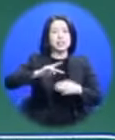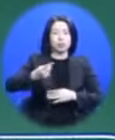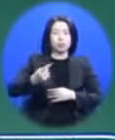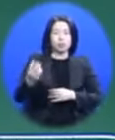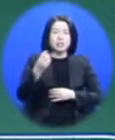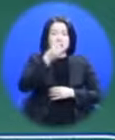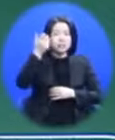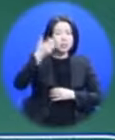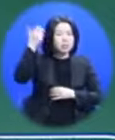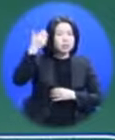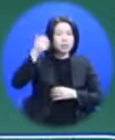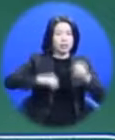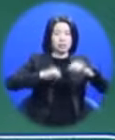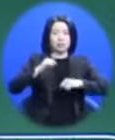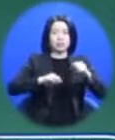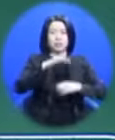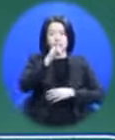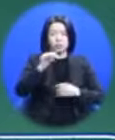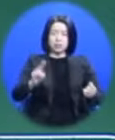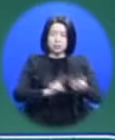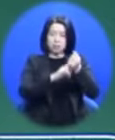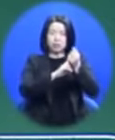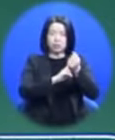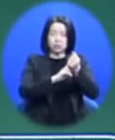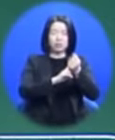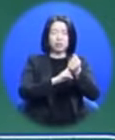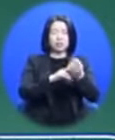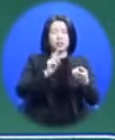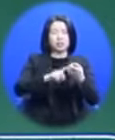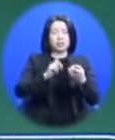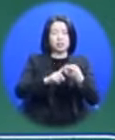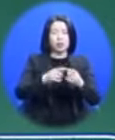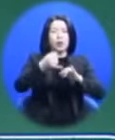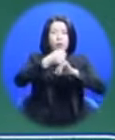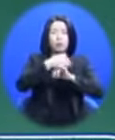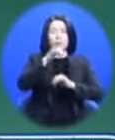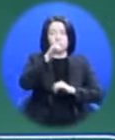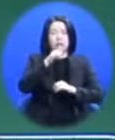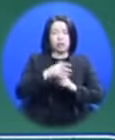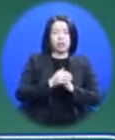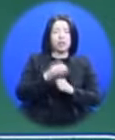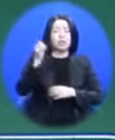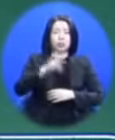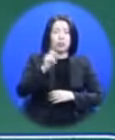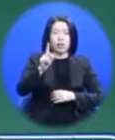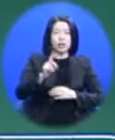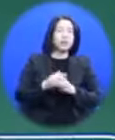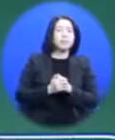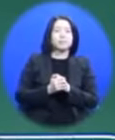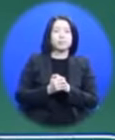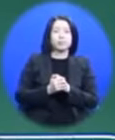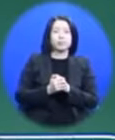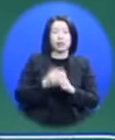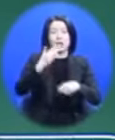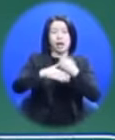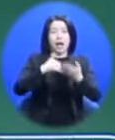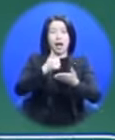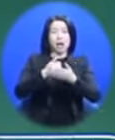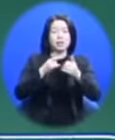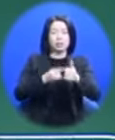성령의 역사, 기적이라고 말할 수 있는 성령의 역사는 반드시 일어나는구나. 그리고 또 하나가